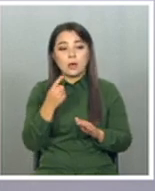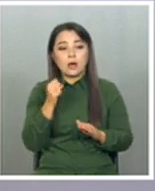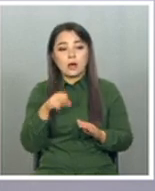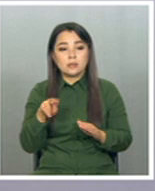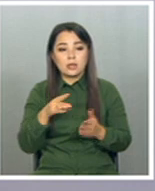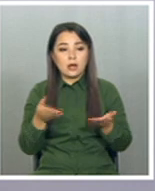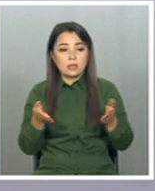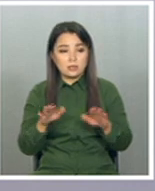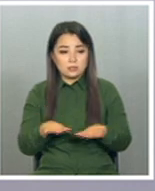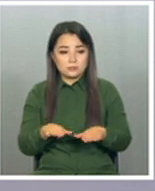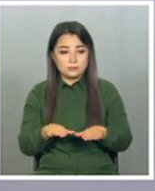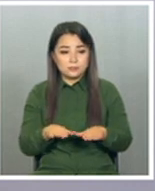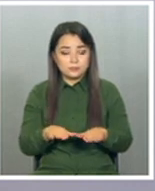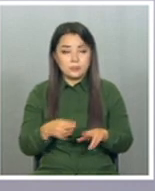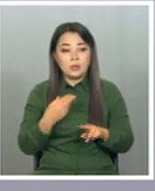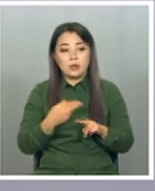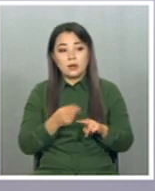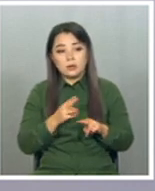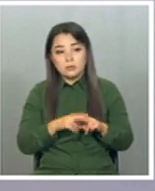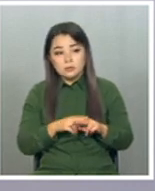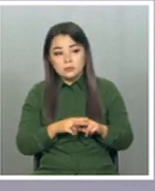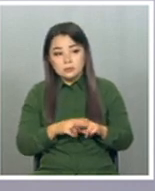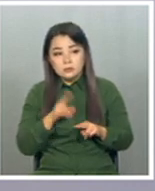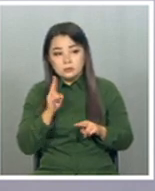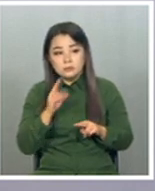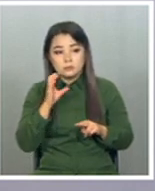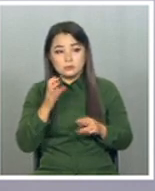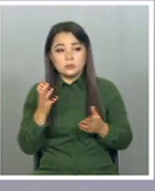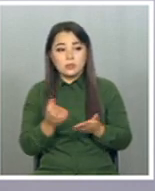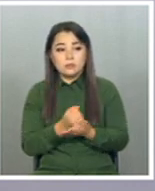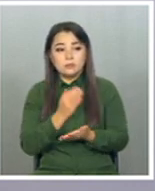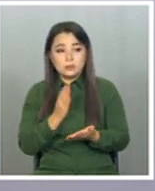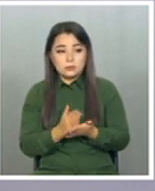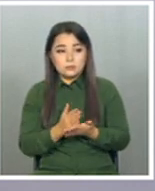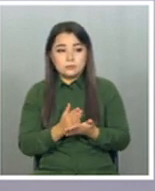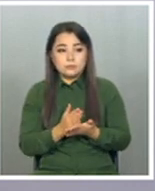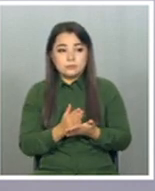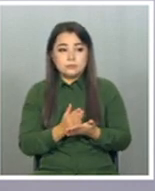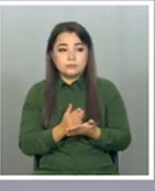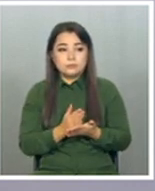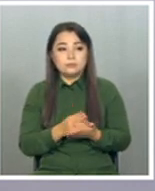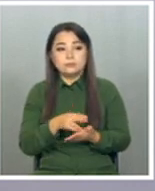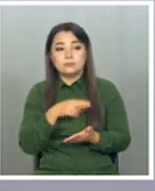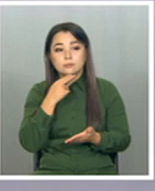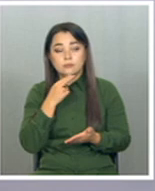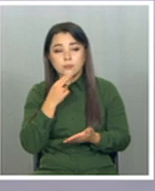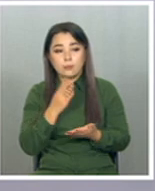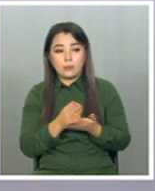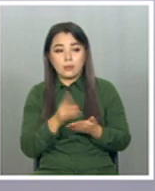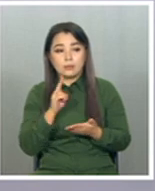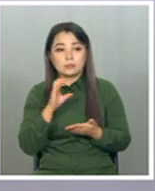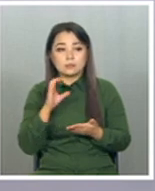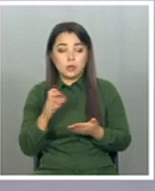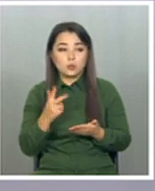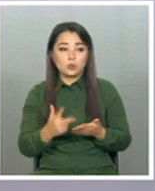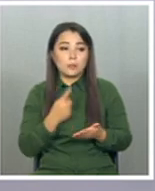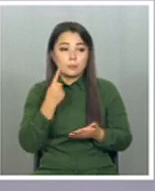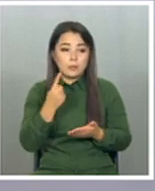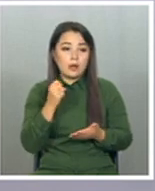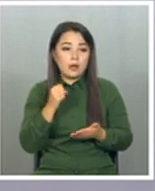қалады. Біз мінекей КЦ-ны таптық. Қарайық, мінекей КЦ 3-тен 1